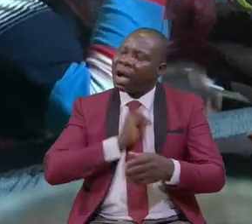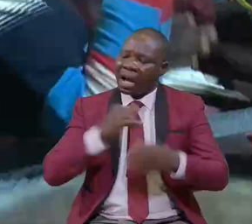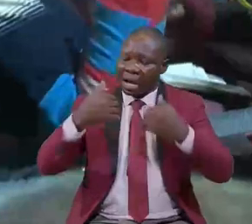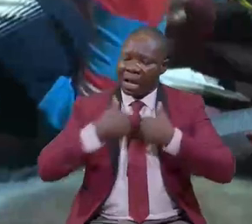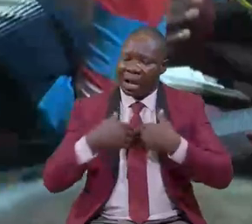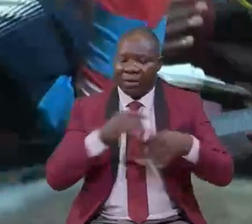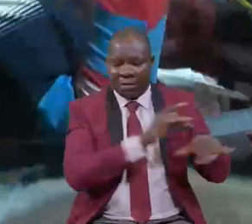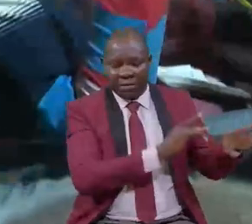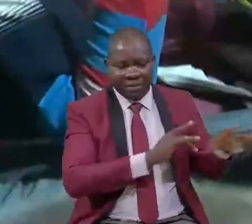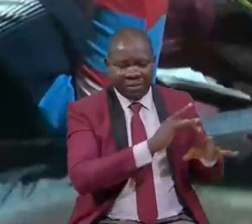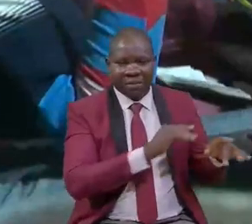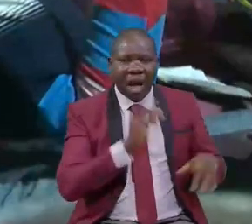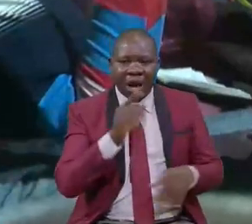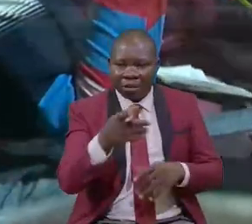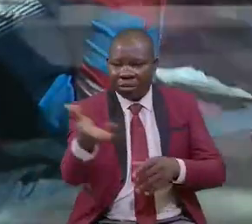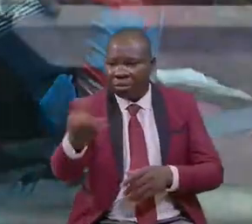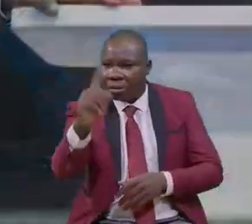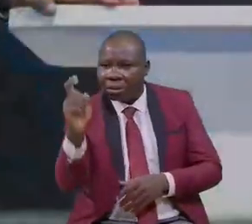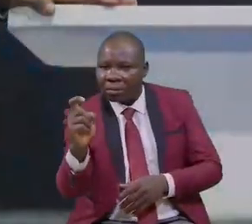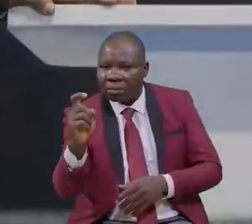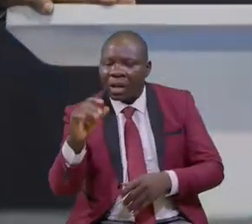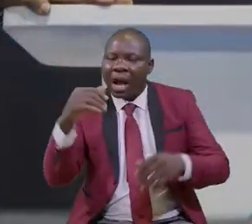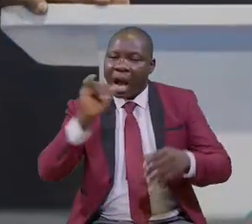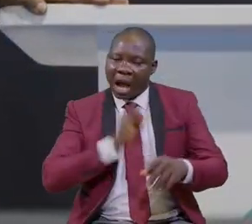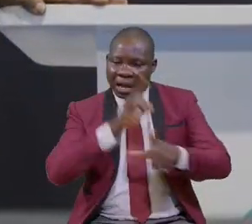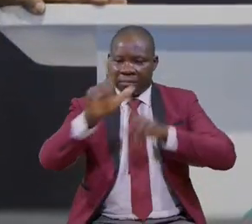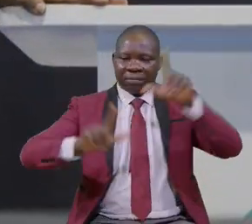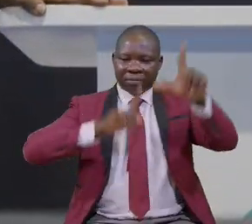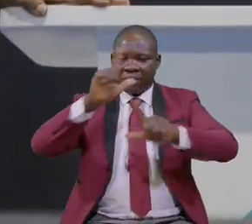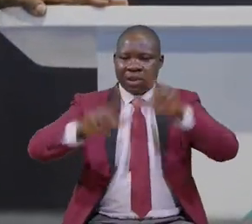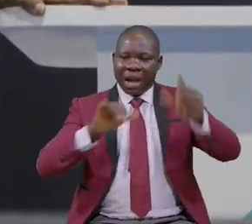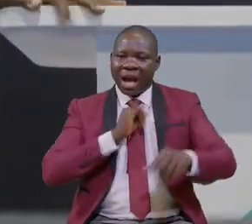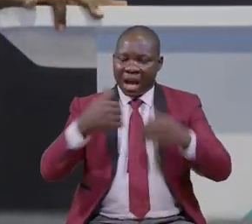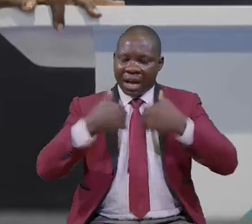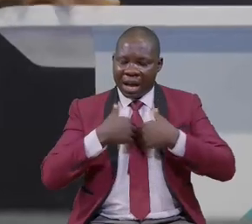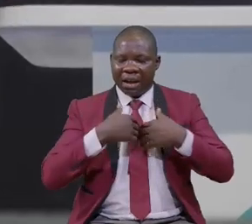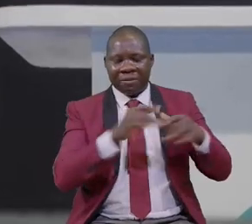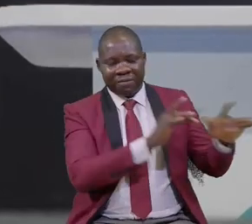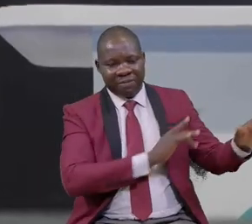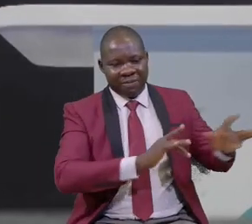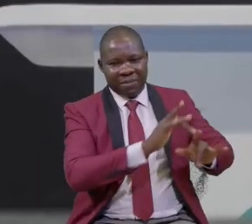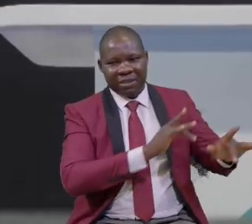es là? J'ai obtenu miséricorde.